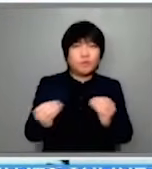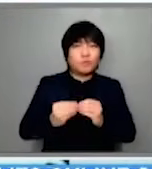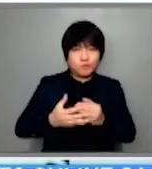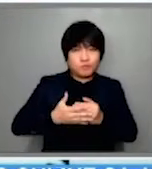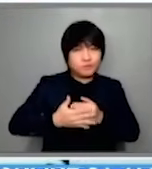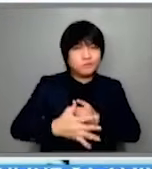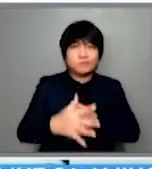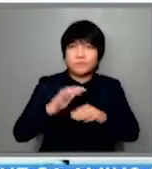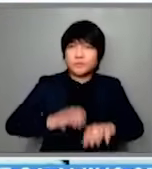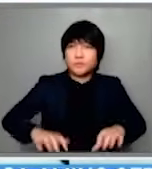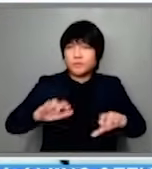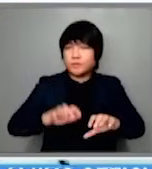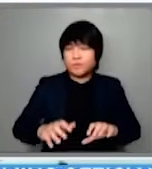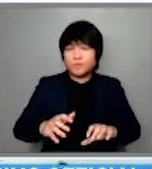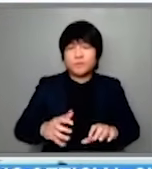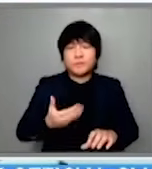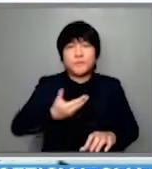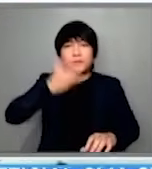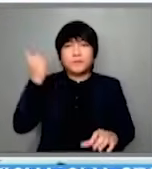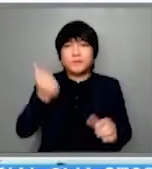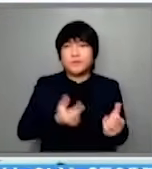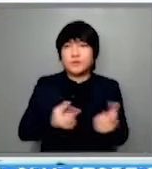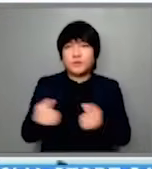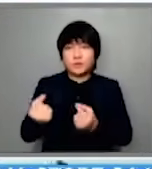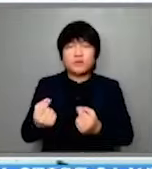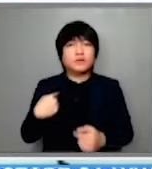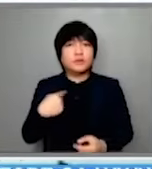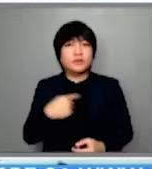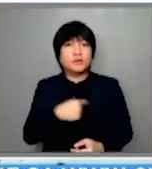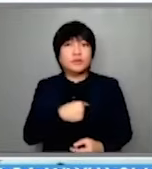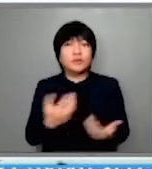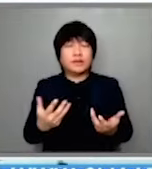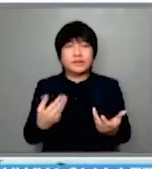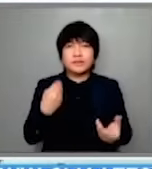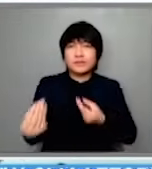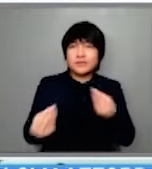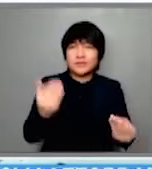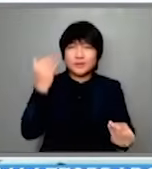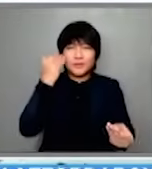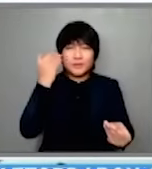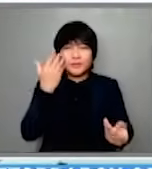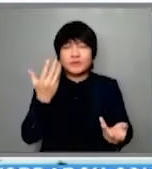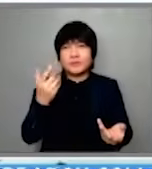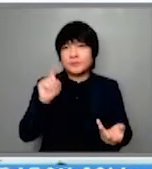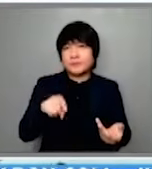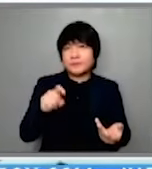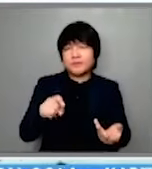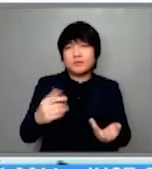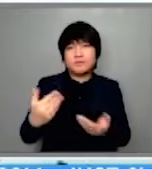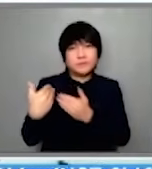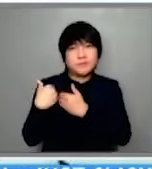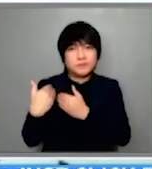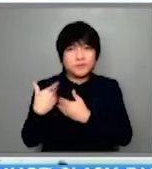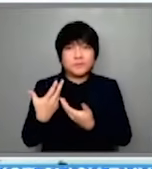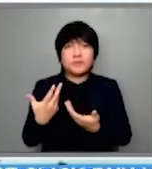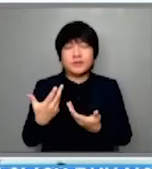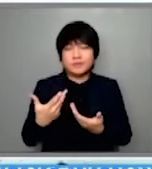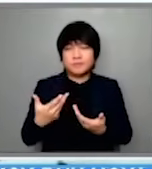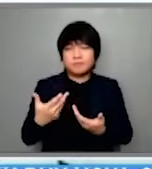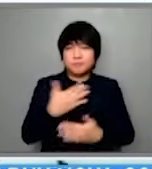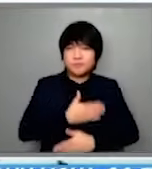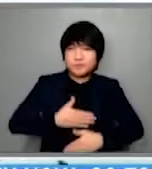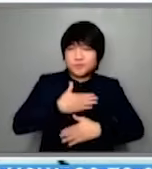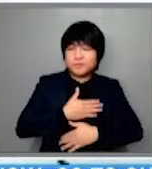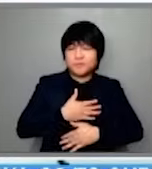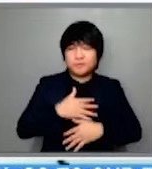that is to provide the kind of superior, responsible entertainment that